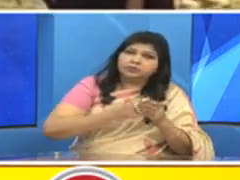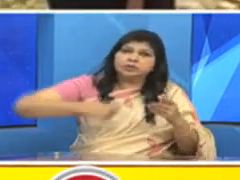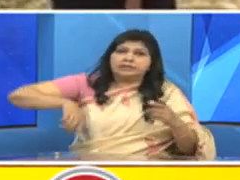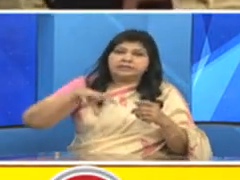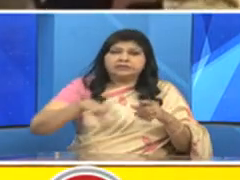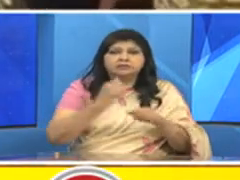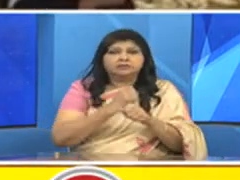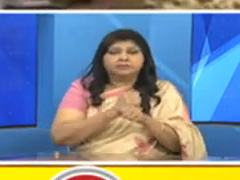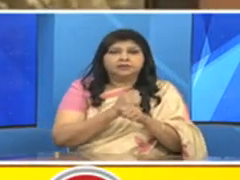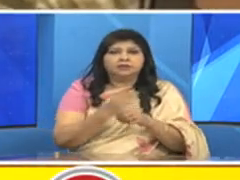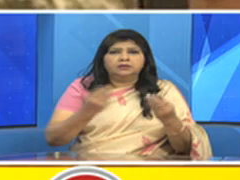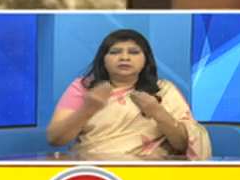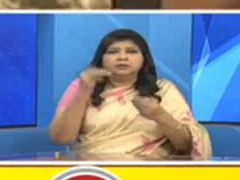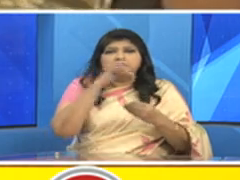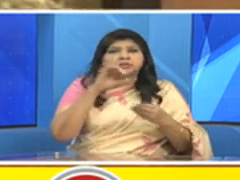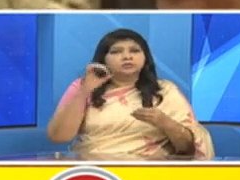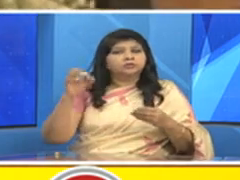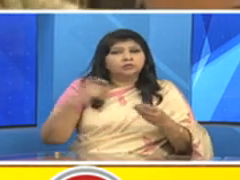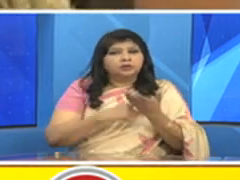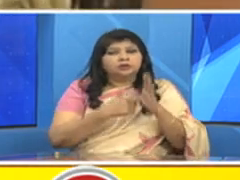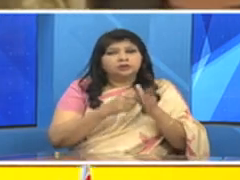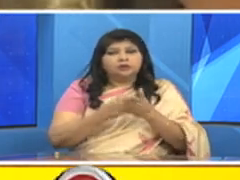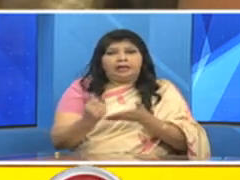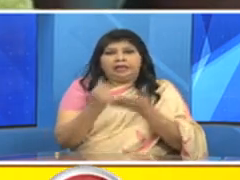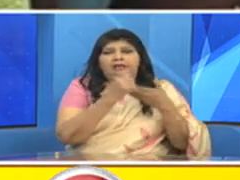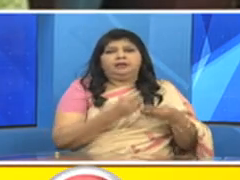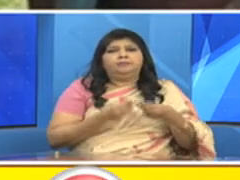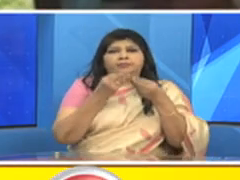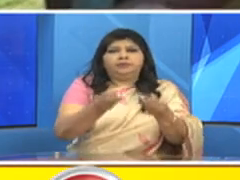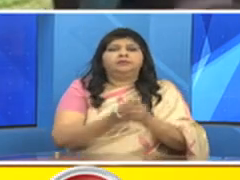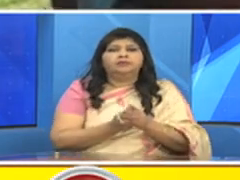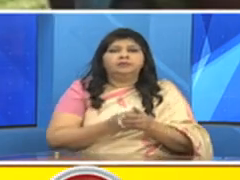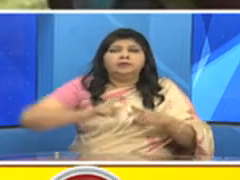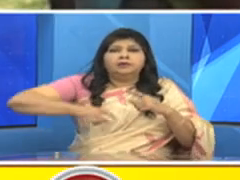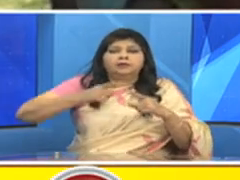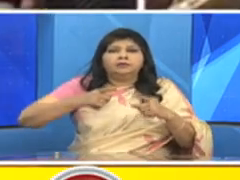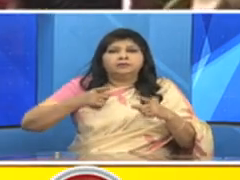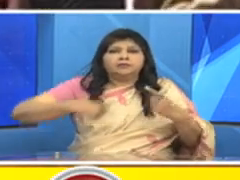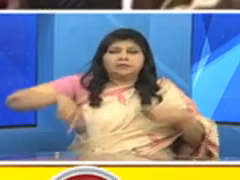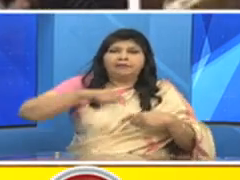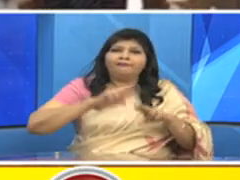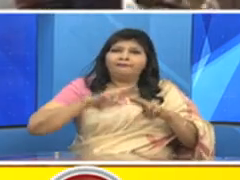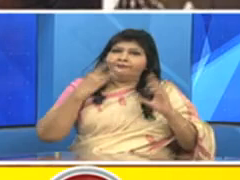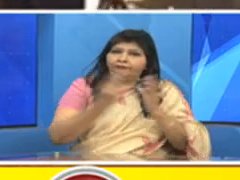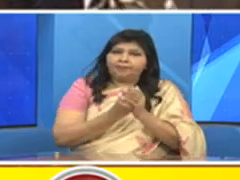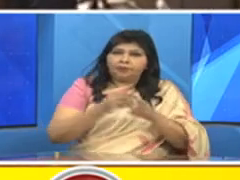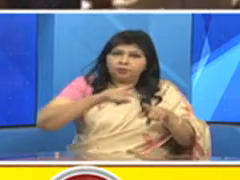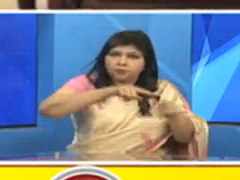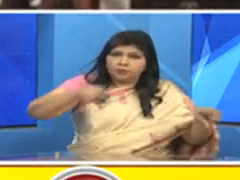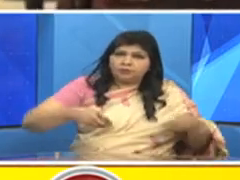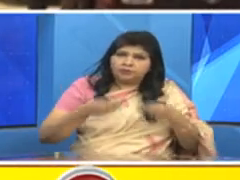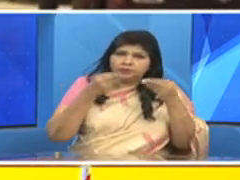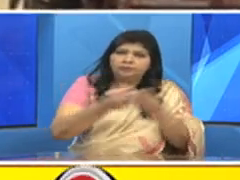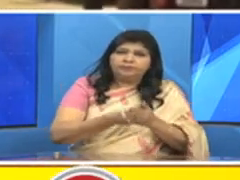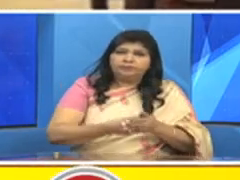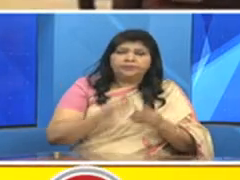सरकार लगभग 600 करोड़ रुपए की मदद भी करेगी। प्रत्येक विस्थापित परिवार को प्लॉट दिया जाएगा,